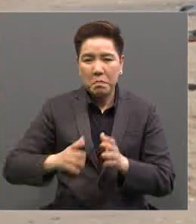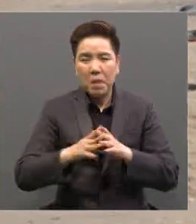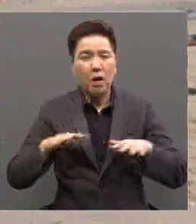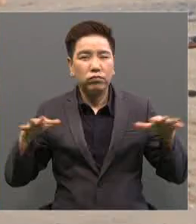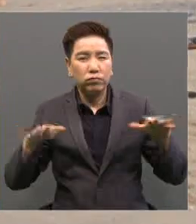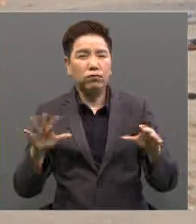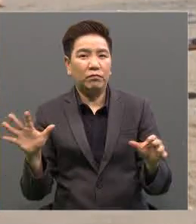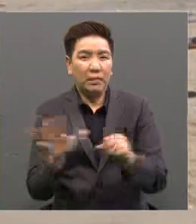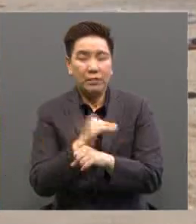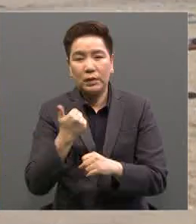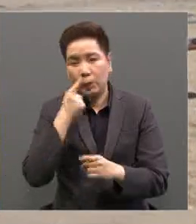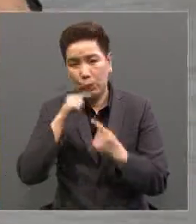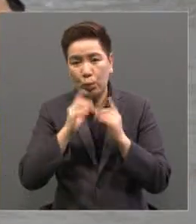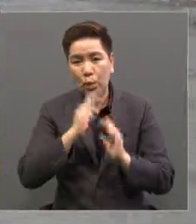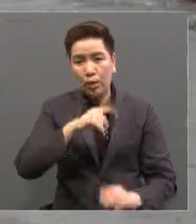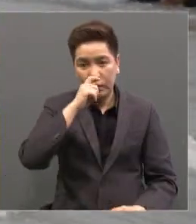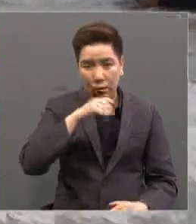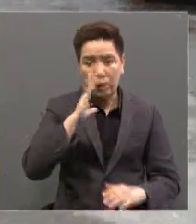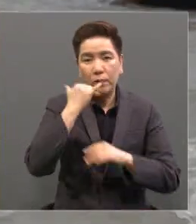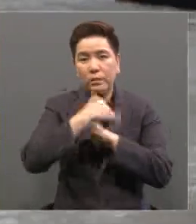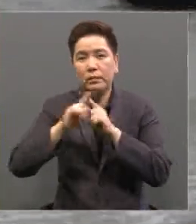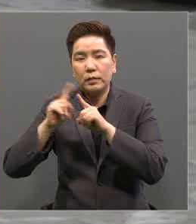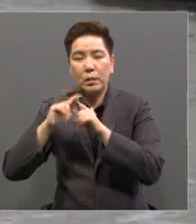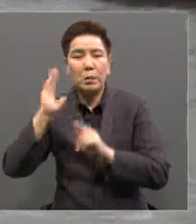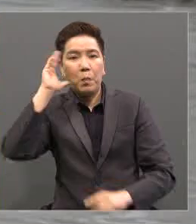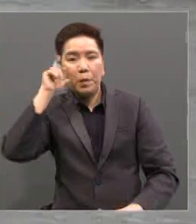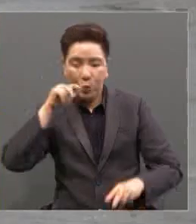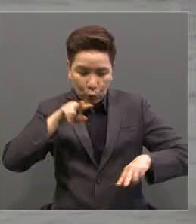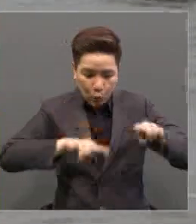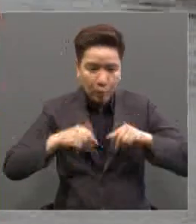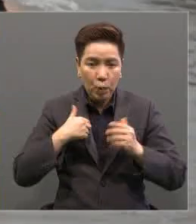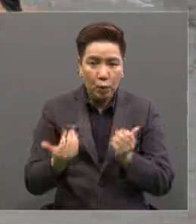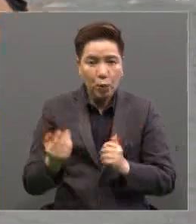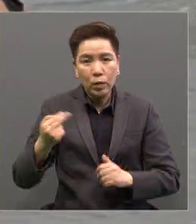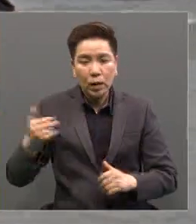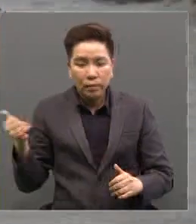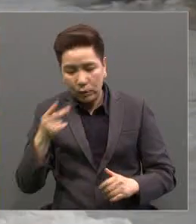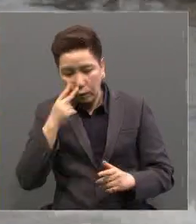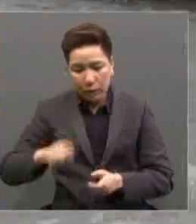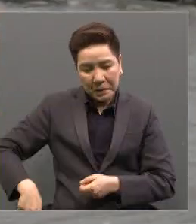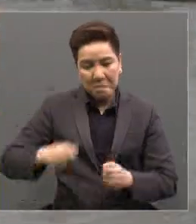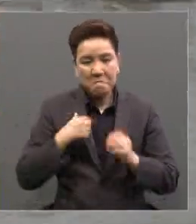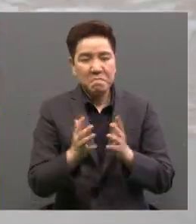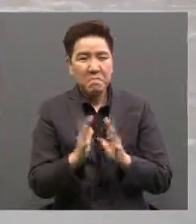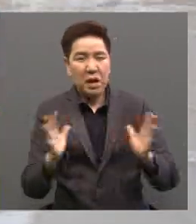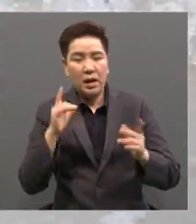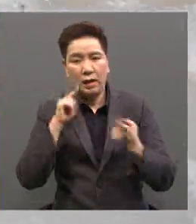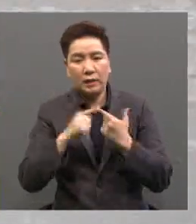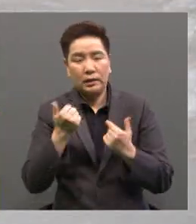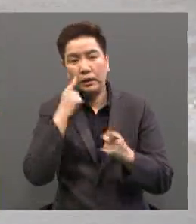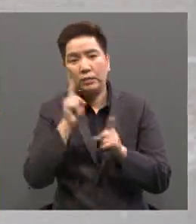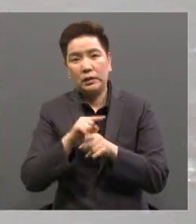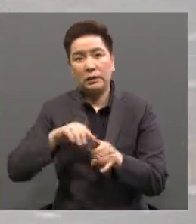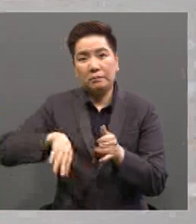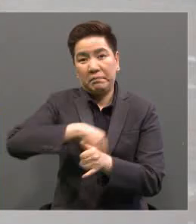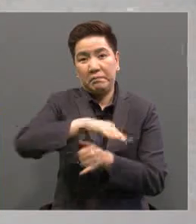างเนืองแน่นโดยมีทั้งชาวไทยชาวต่างชาติแล้วก็เหล่าบรรดาผู้ปกครองพาลูกๆหลานๆนะครับมาเล่นน้ำกันเป็นจำนวนมากซึ่งทำให้บรรยากาศ